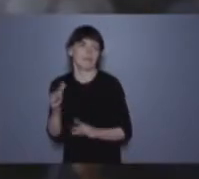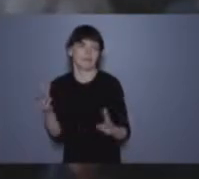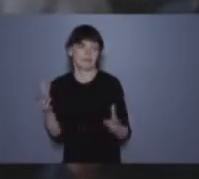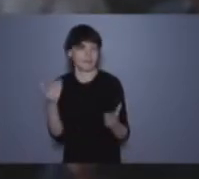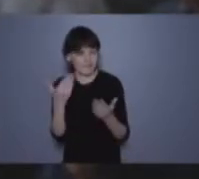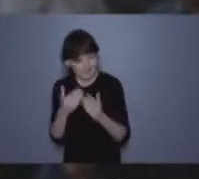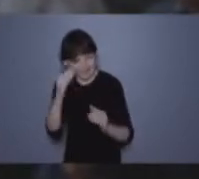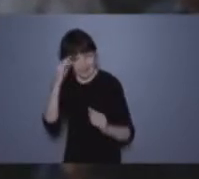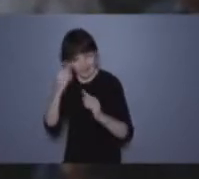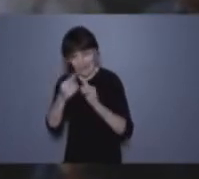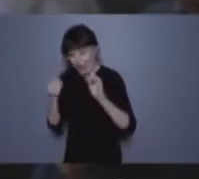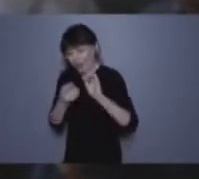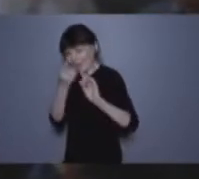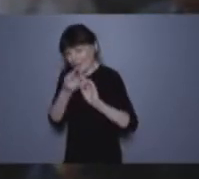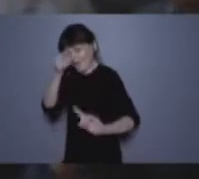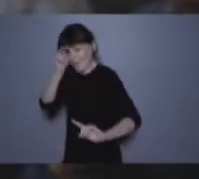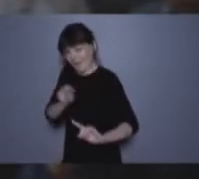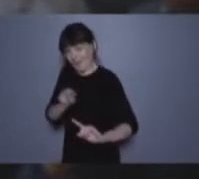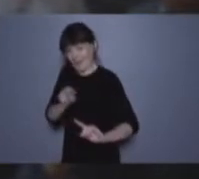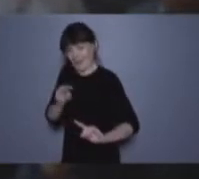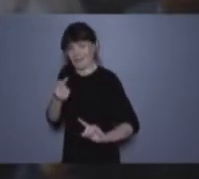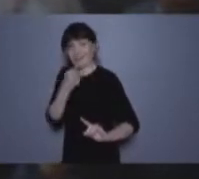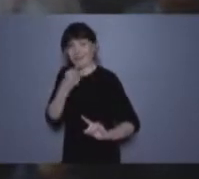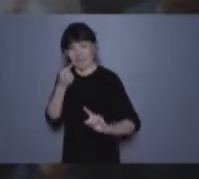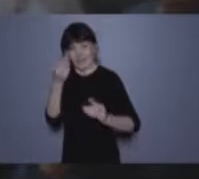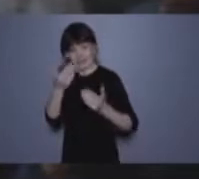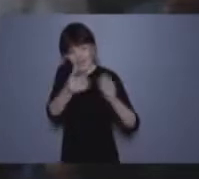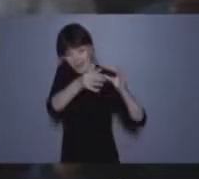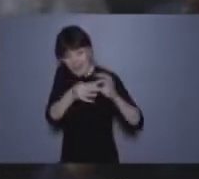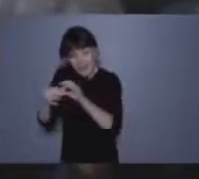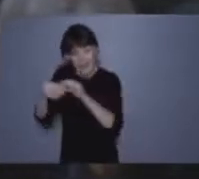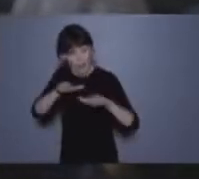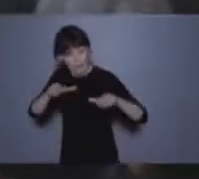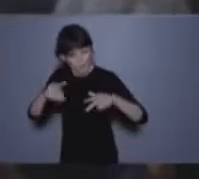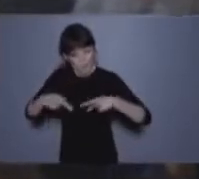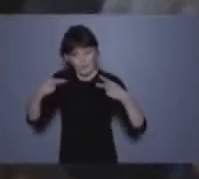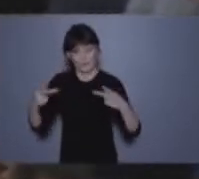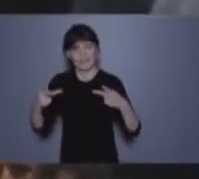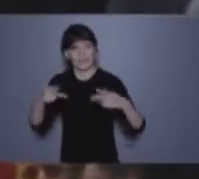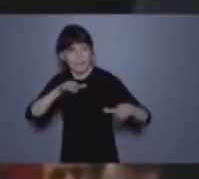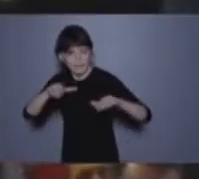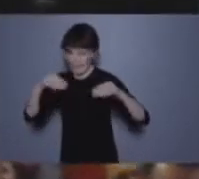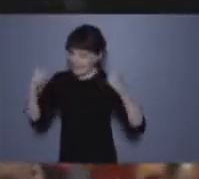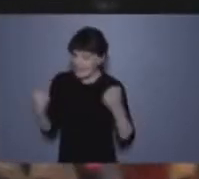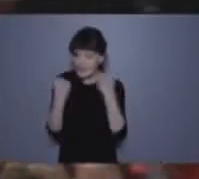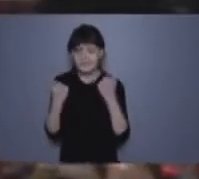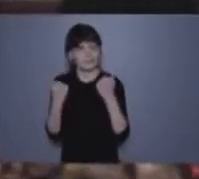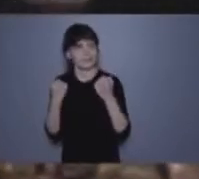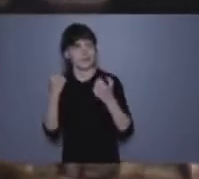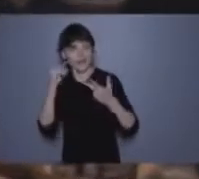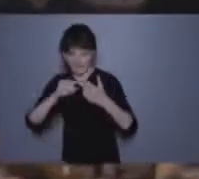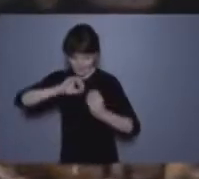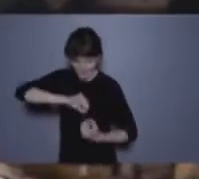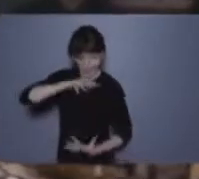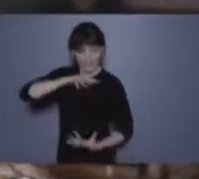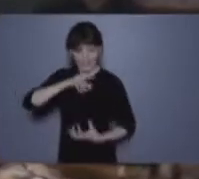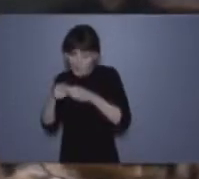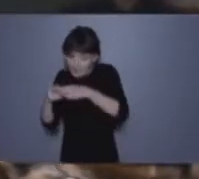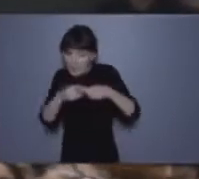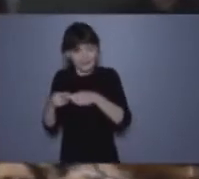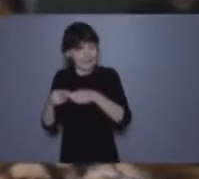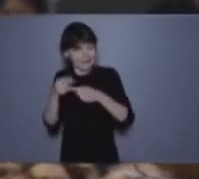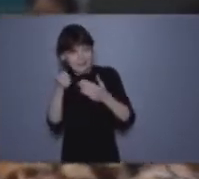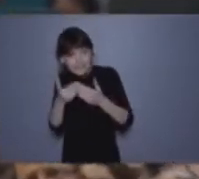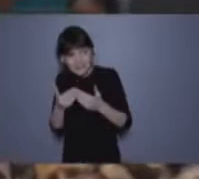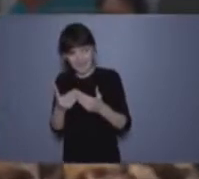une question importante. Il s'agit de notre mode de vie, de la façon d'agir et de partager la richesse, parce que c'est rien d'autre que ça, la question